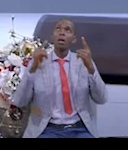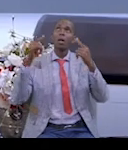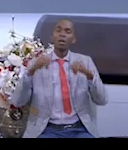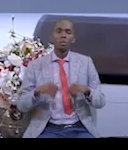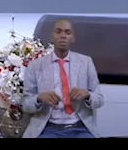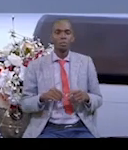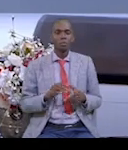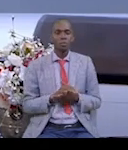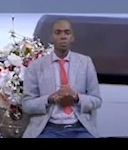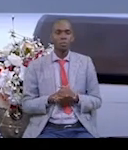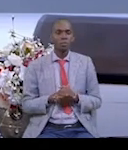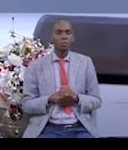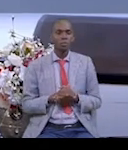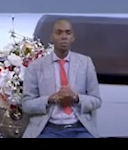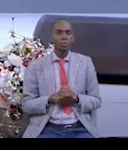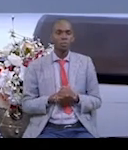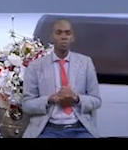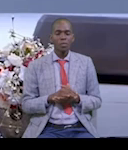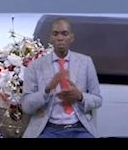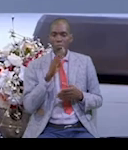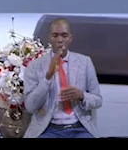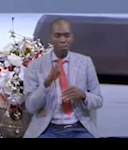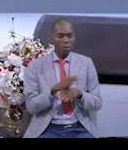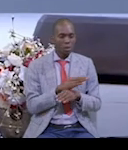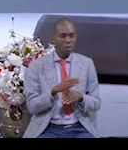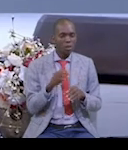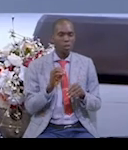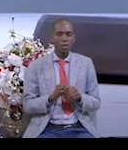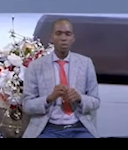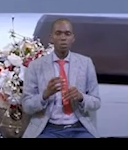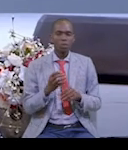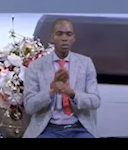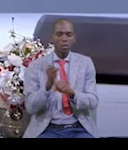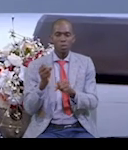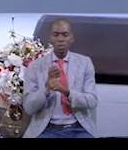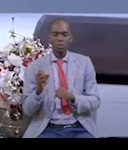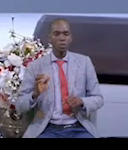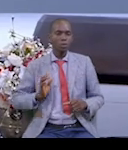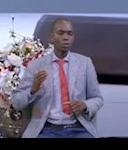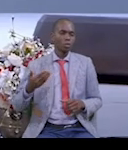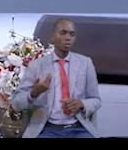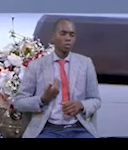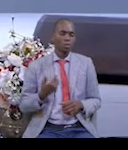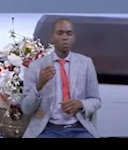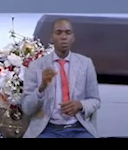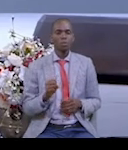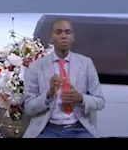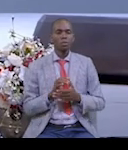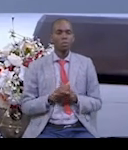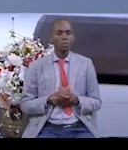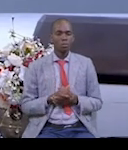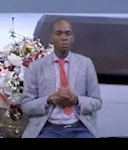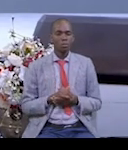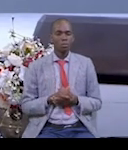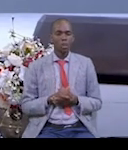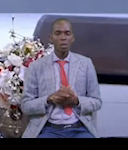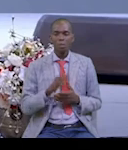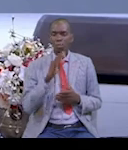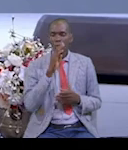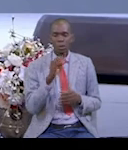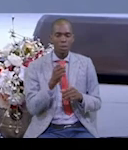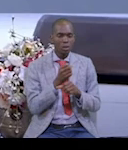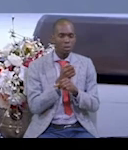సద్వినియోగం చేసుకోండి. Occupy in soul winning. అలాగే ఆత్మల రక్షణ కోసం మీ సమయాన్ని వినియోగించుకోండి. Occupy